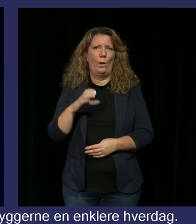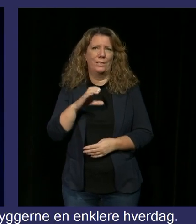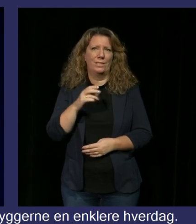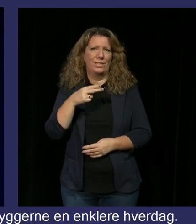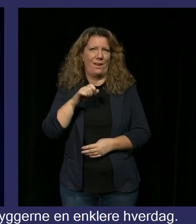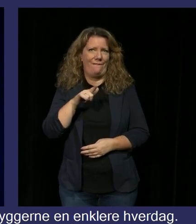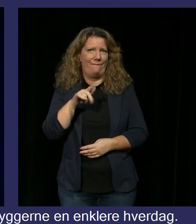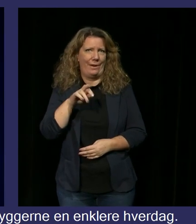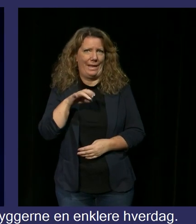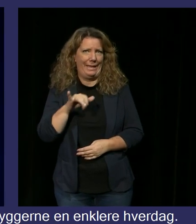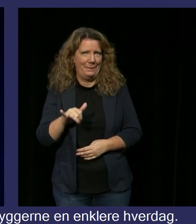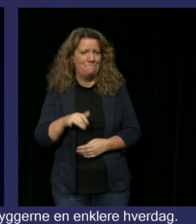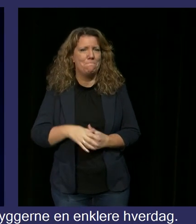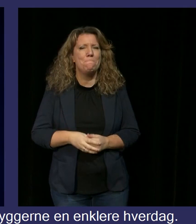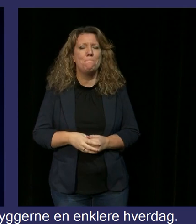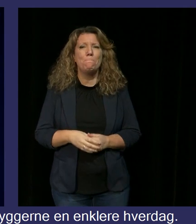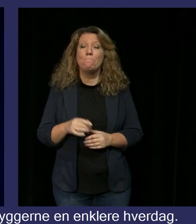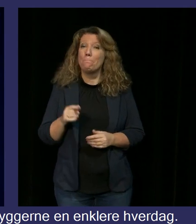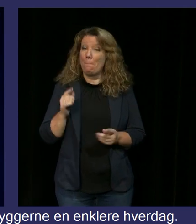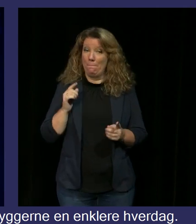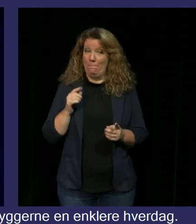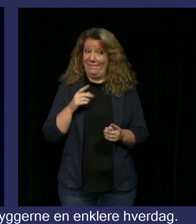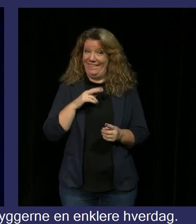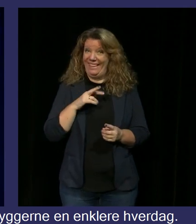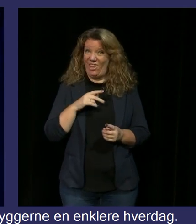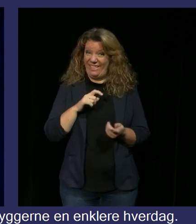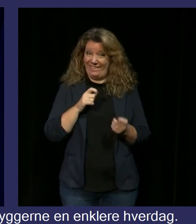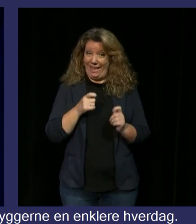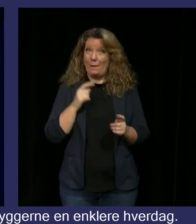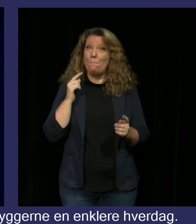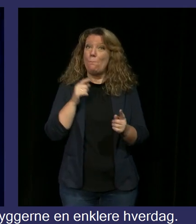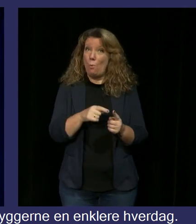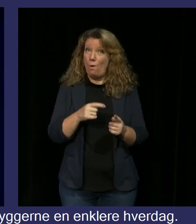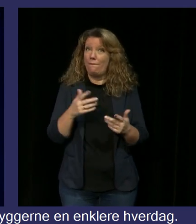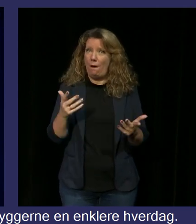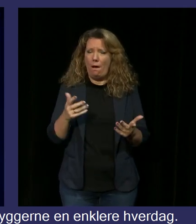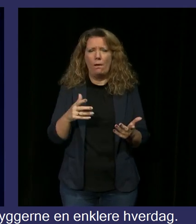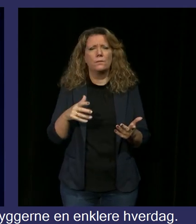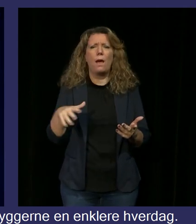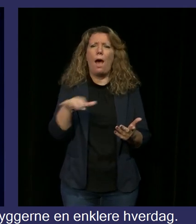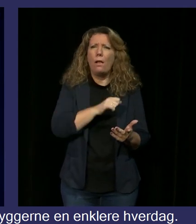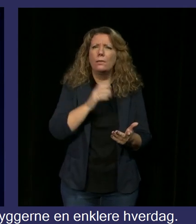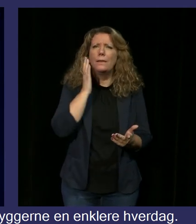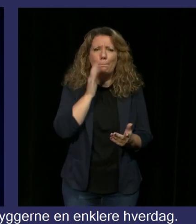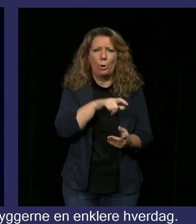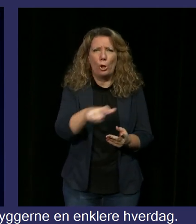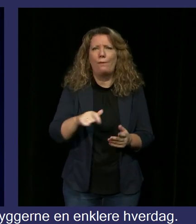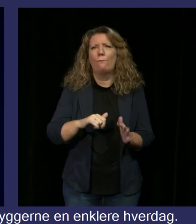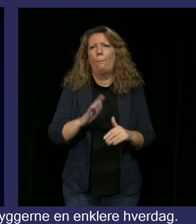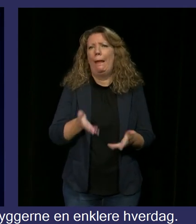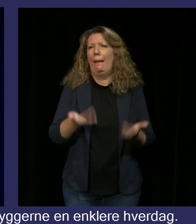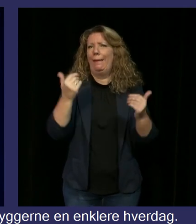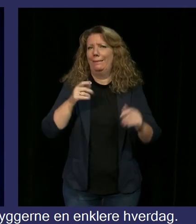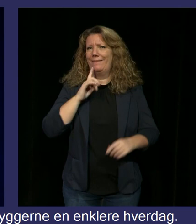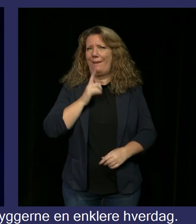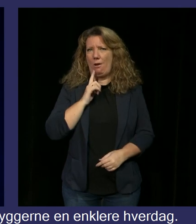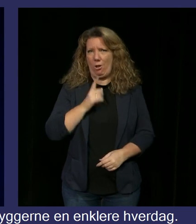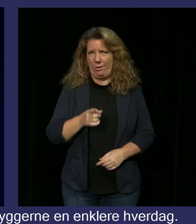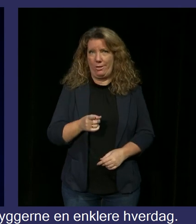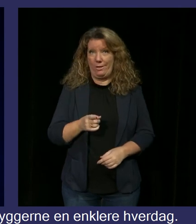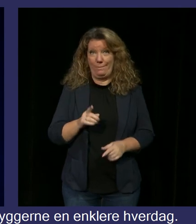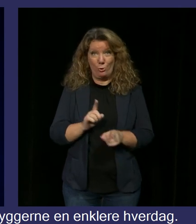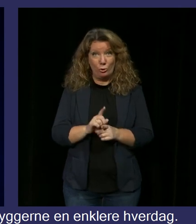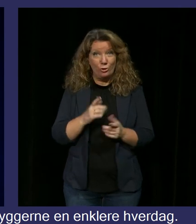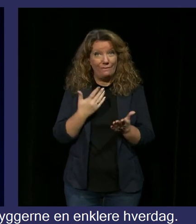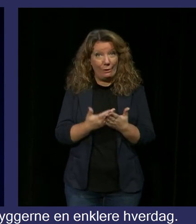Hovedmålet med digitaliseringen å gi alle innbyggerne en enklere hverdag. Det kan for eksempel bety at vi